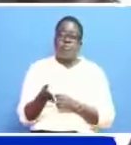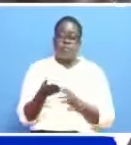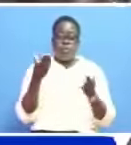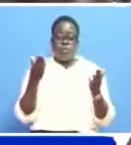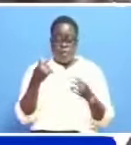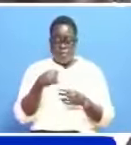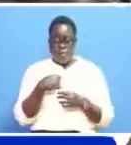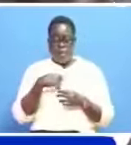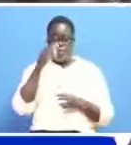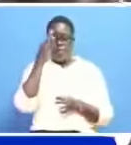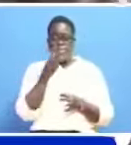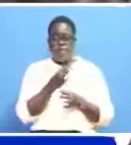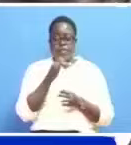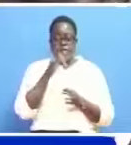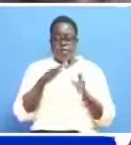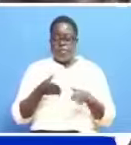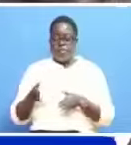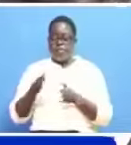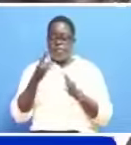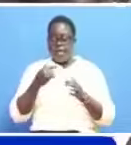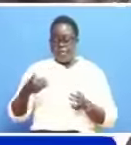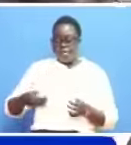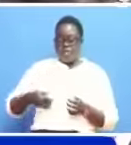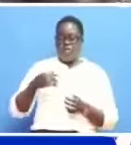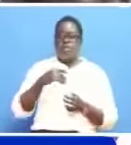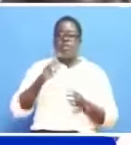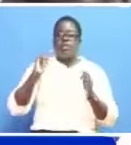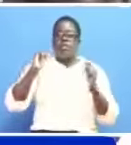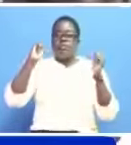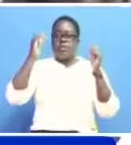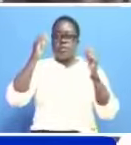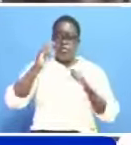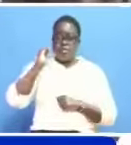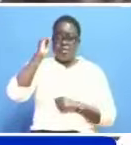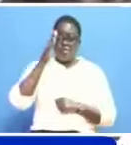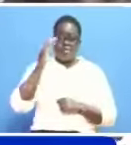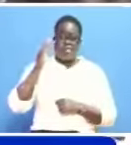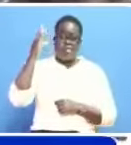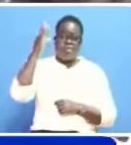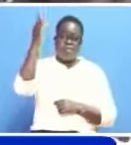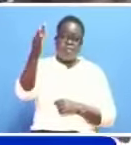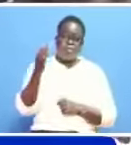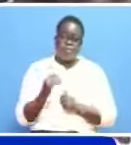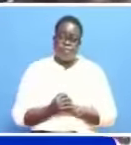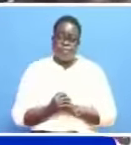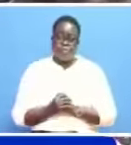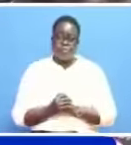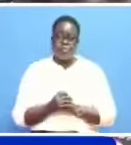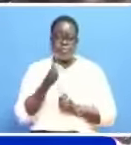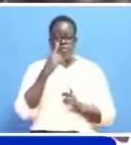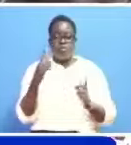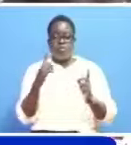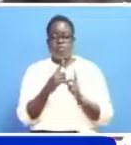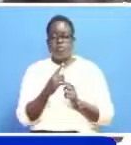ambapo mimi nina imani itatupa fursa sisi vijana wanasiasa hapo mbeleni. Kwa hayo